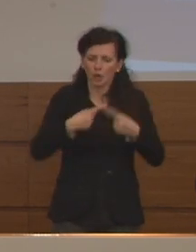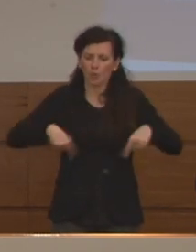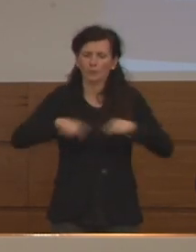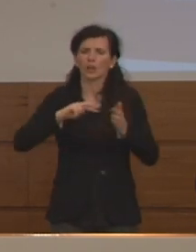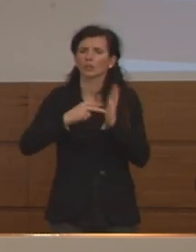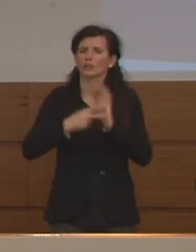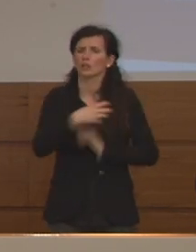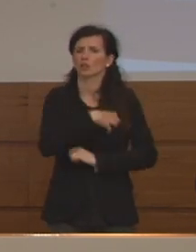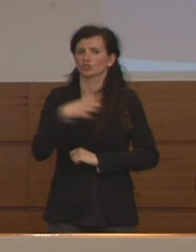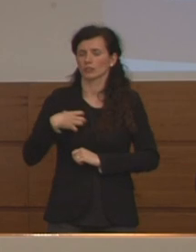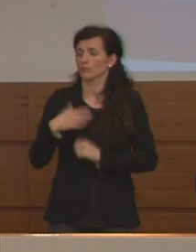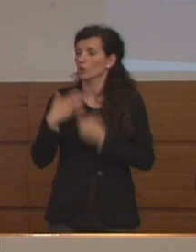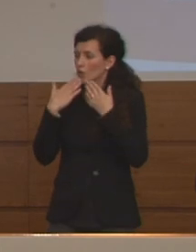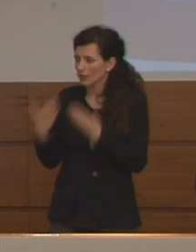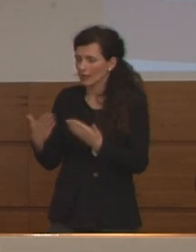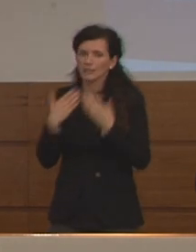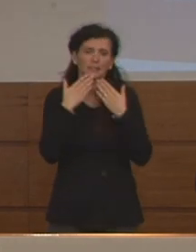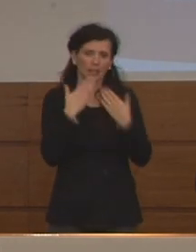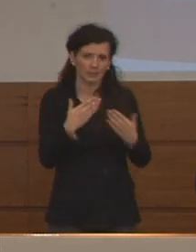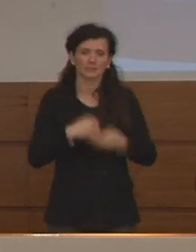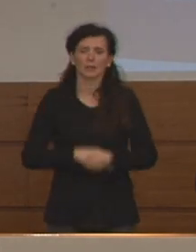scientifico grazie